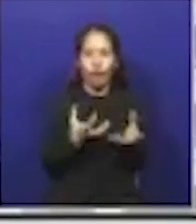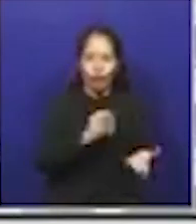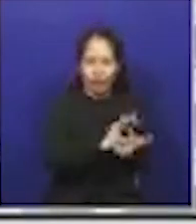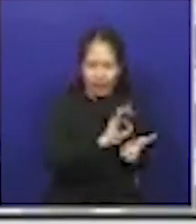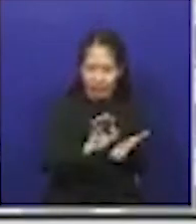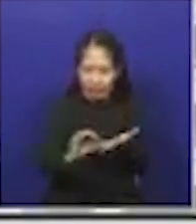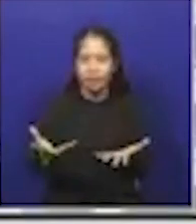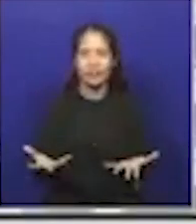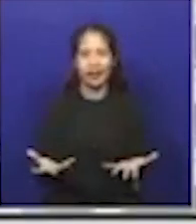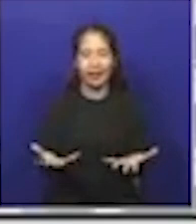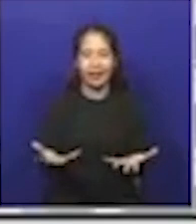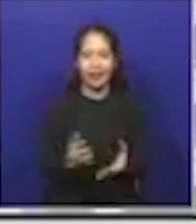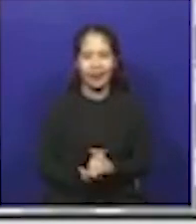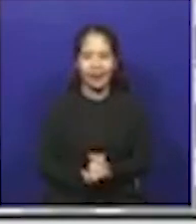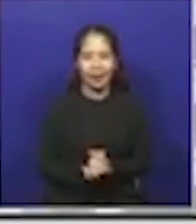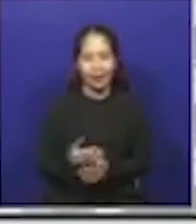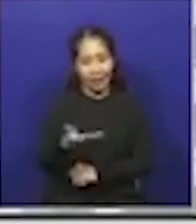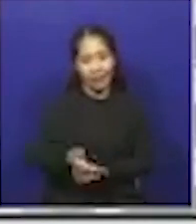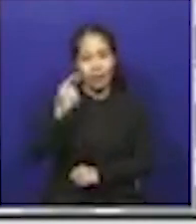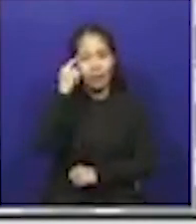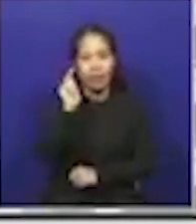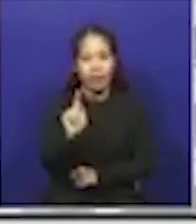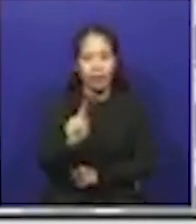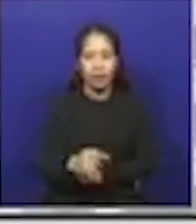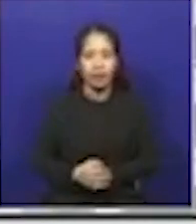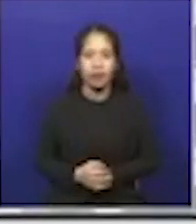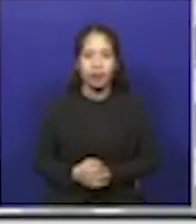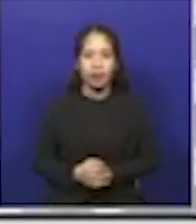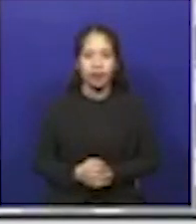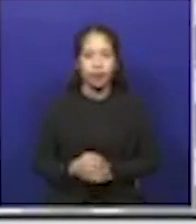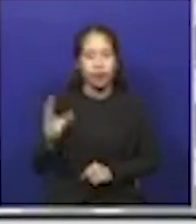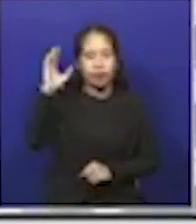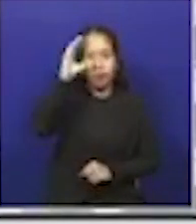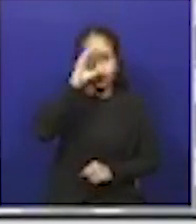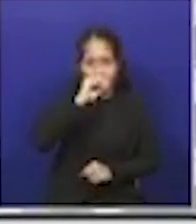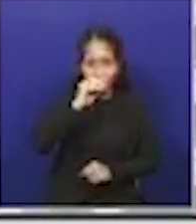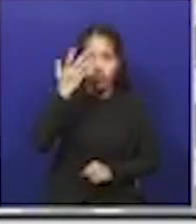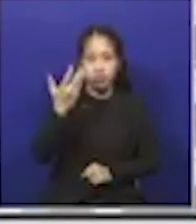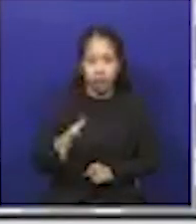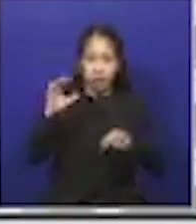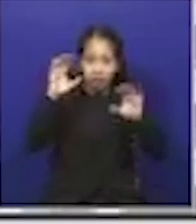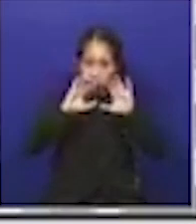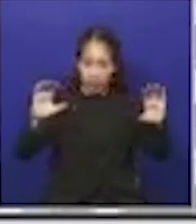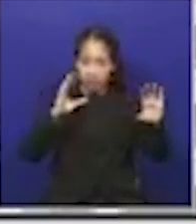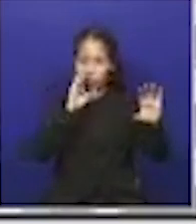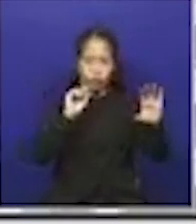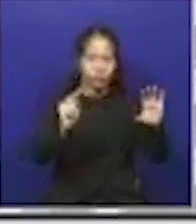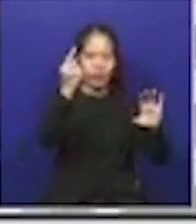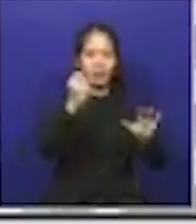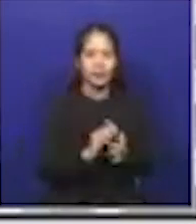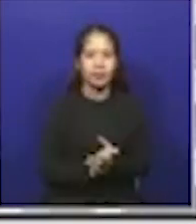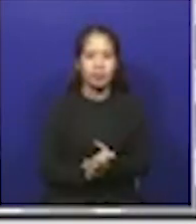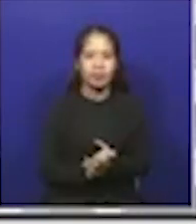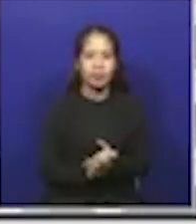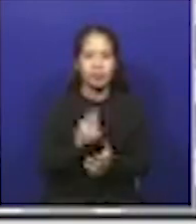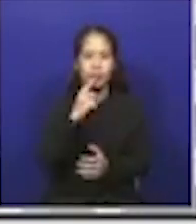วุ่นวายกันหมดท่านว่าเกิดอะไรขึ้นพอตกหัวค่ำรัฐบาลกลับตัวอีกครั้งหนึ่งพริก